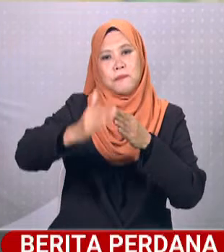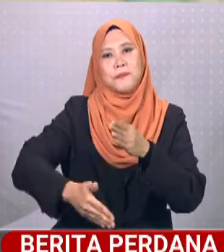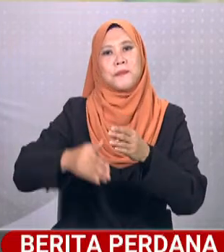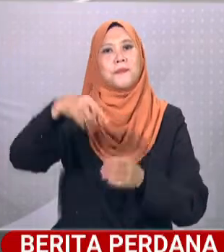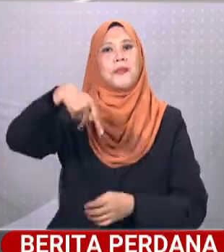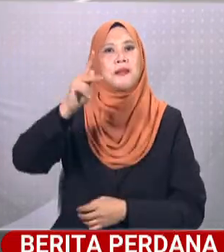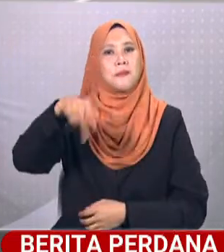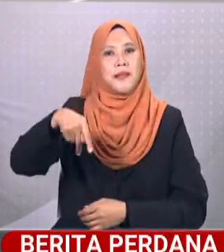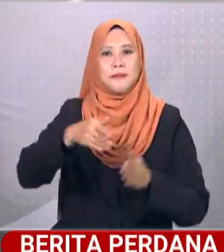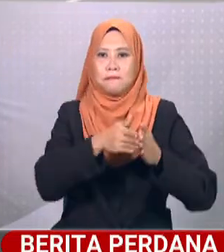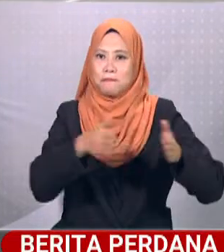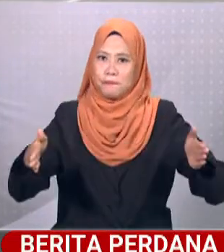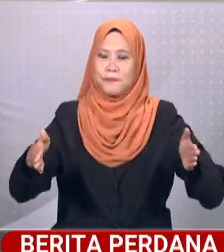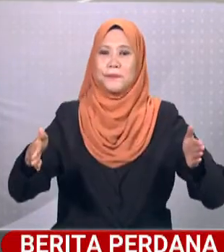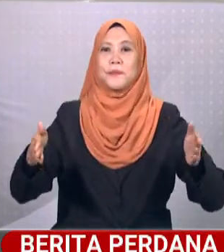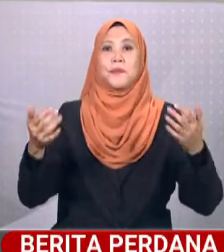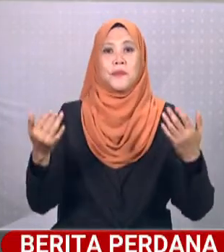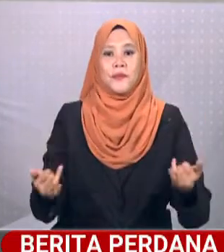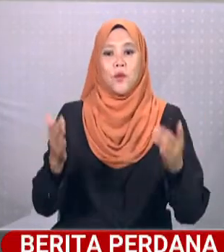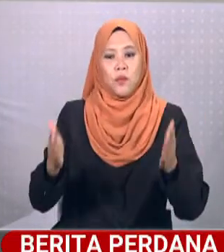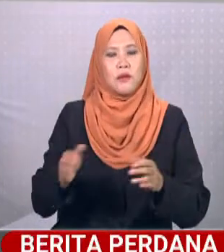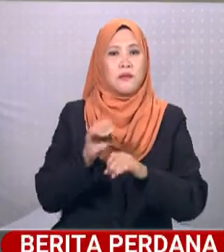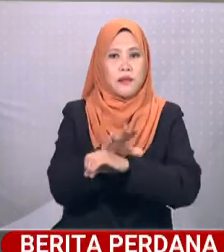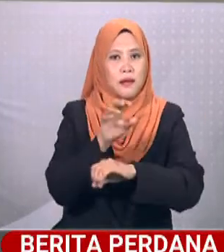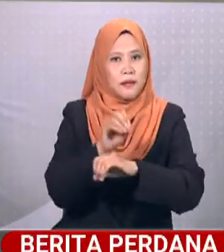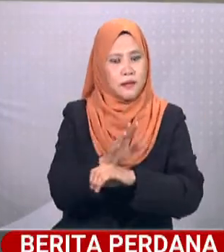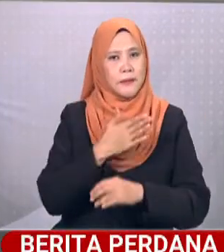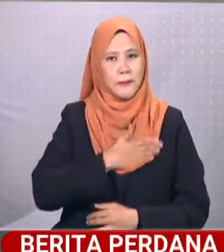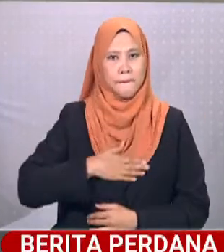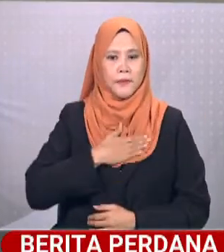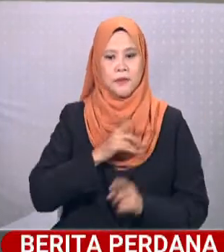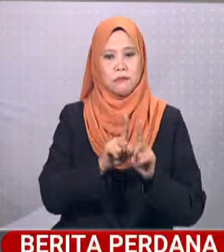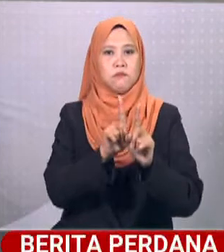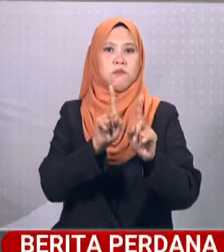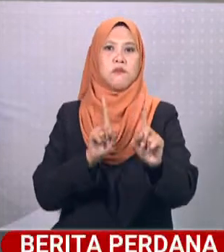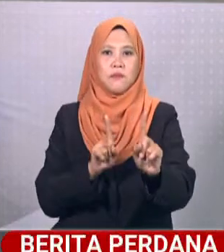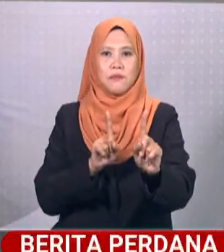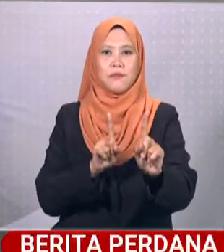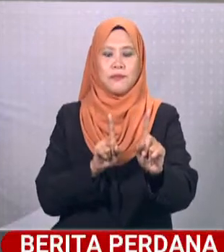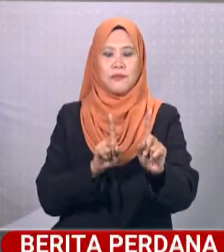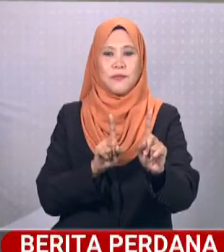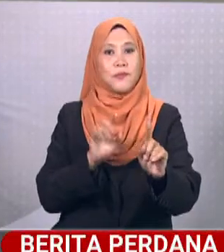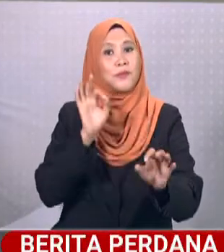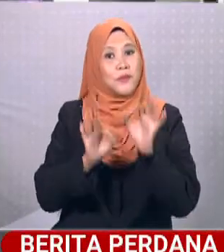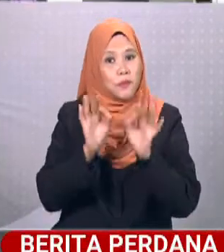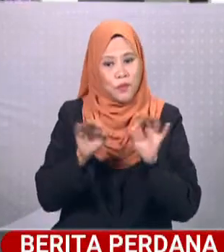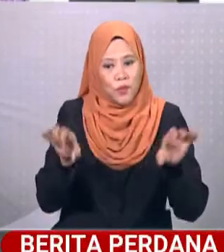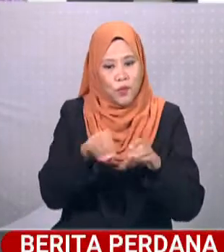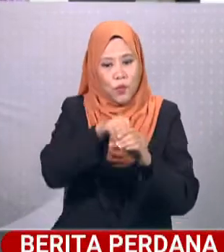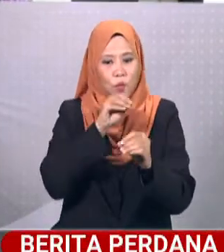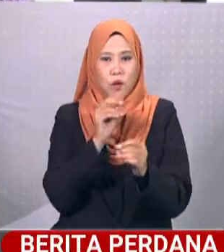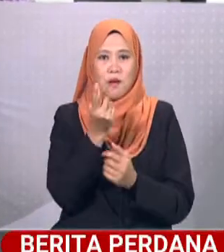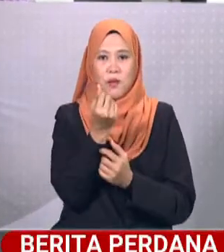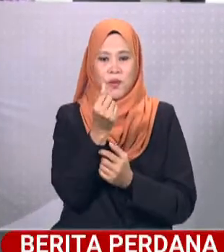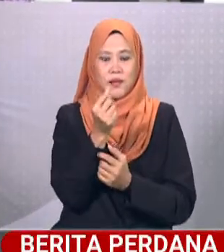ini. Orang ramai dinasihat mengamalkan penjarakan sosial kerana sekiranya membuat pengeluaran wang